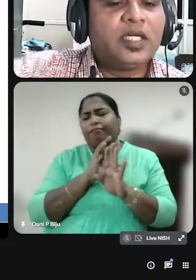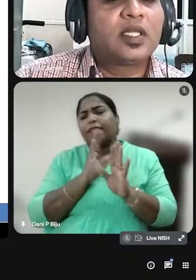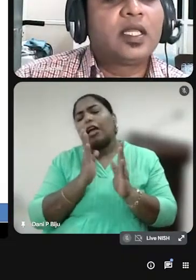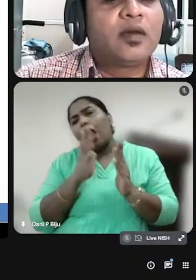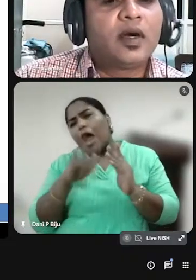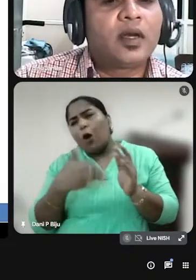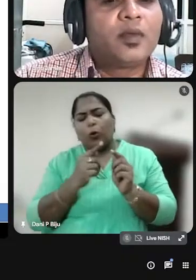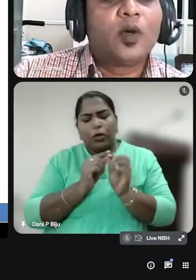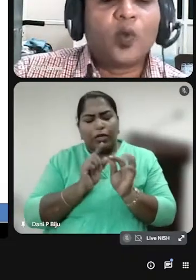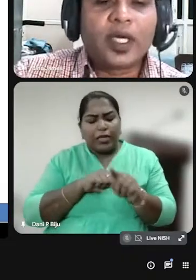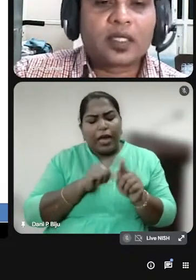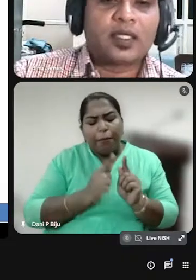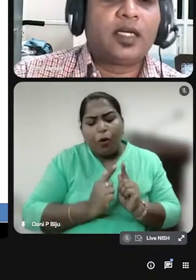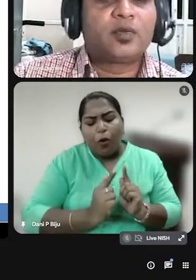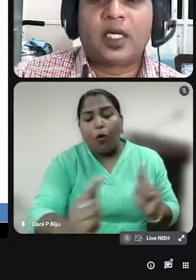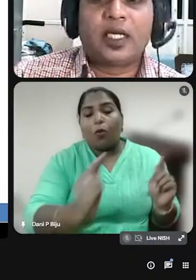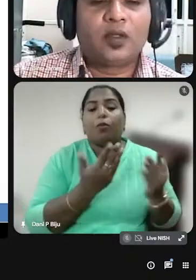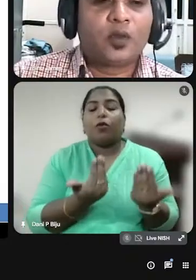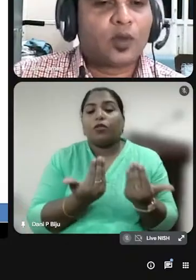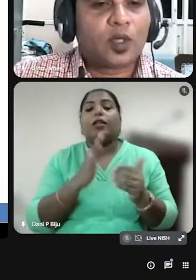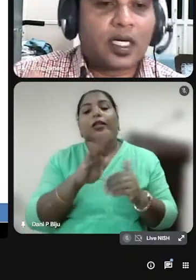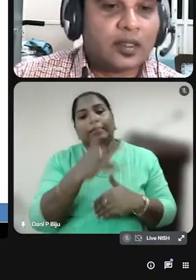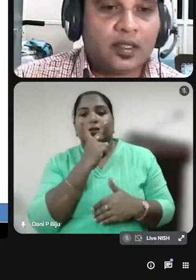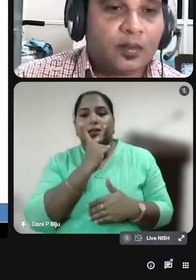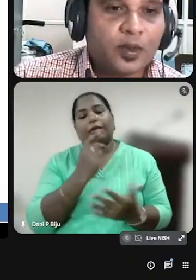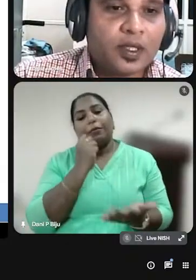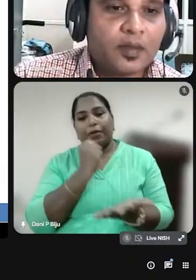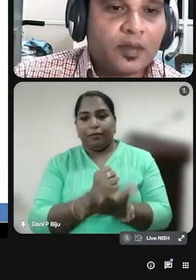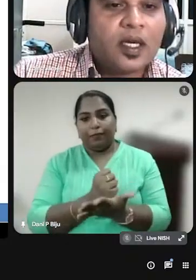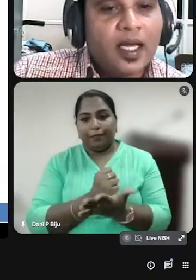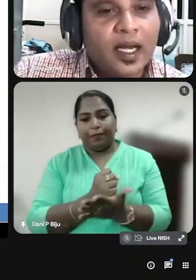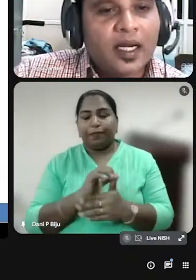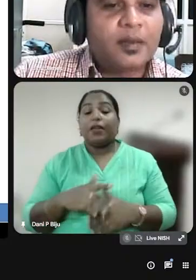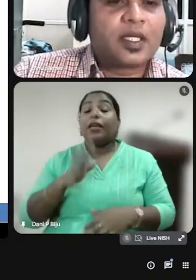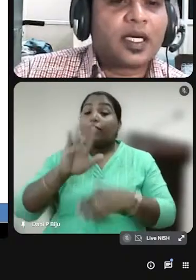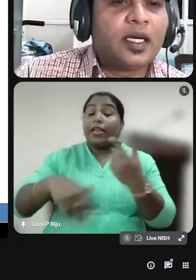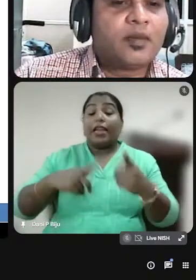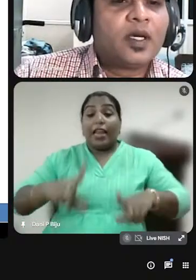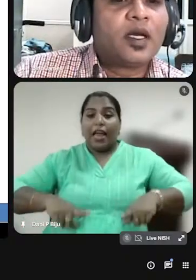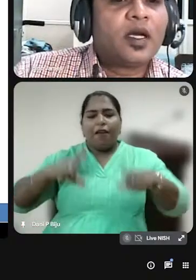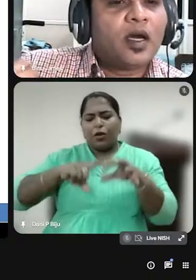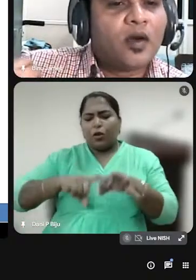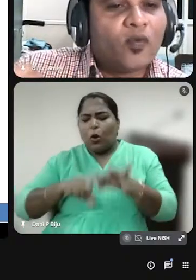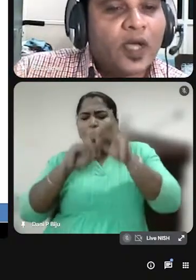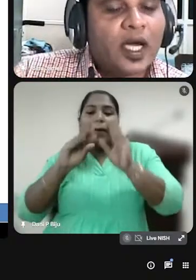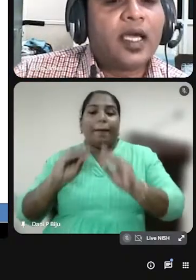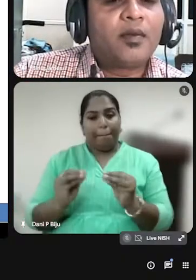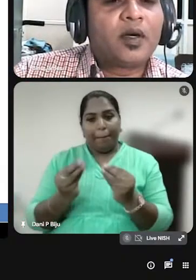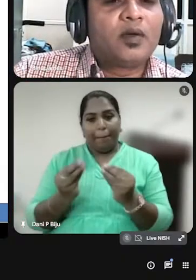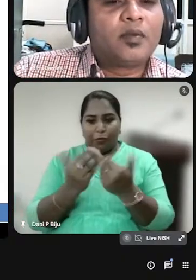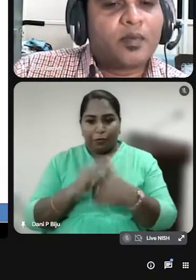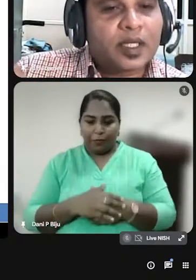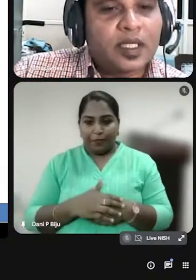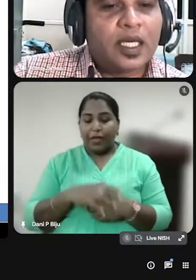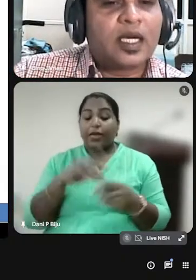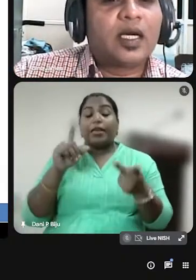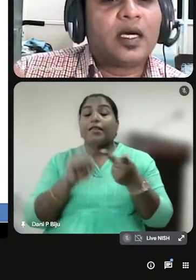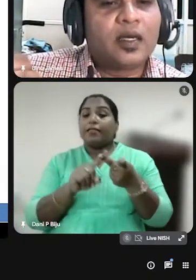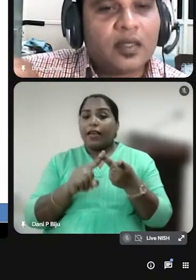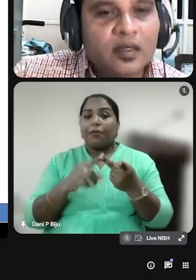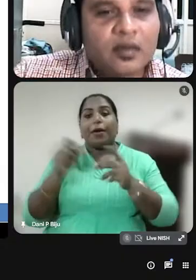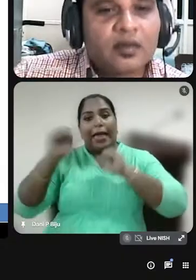അതോടൊപ്പം ജീവിത നിലവാരം ഉയർത്താനും സാധിക്കുന്നു എന്നുള്ളതാണ് ആദ്യത്തെ. രണ്ടാമത്തെ കാര്യം, വ്യായാമങ്ങളും